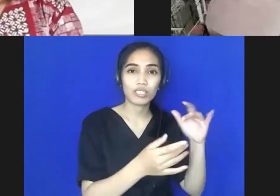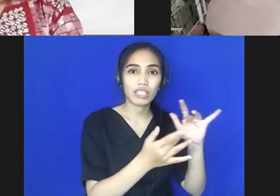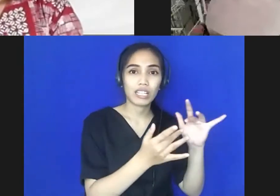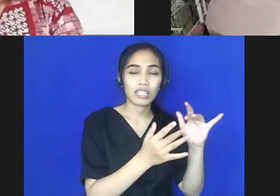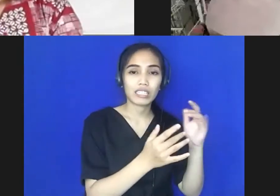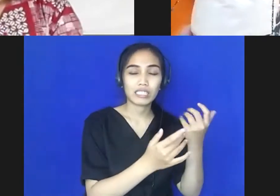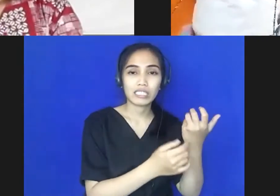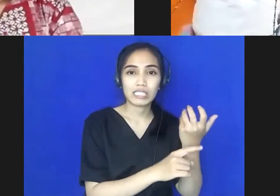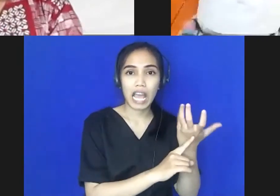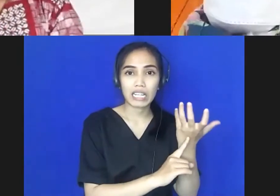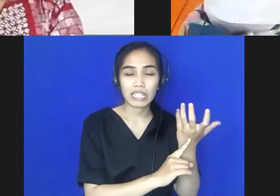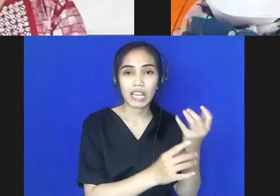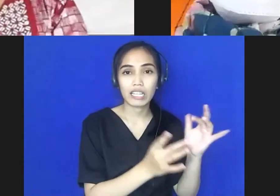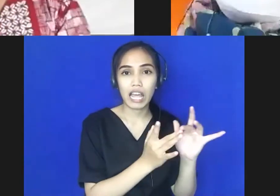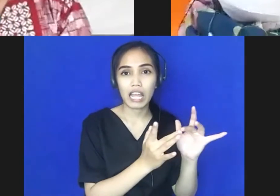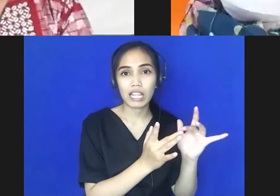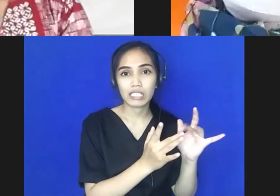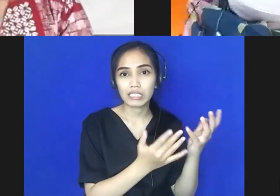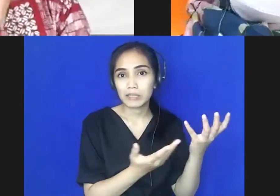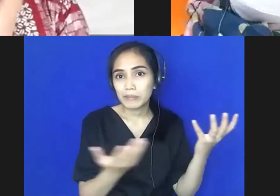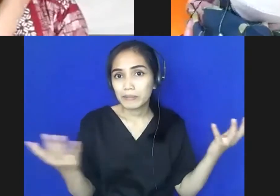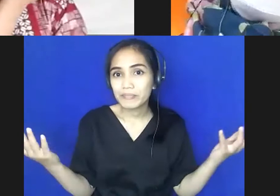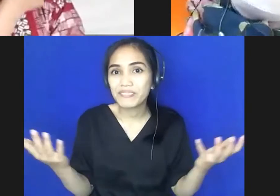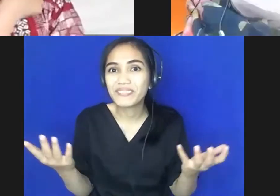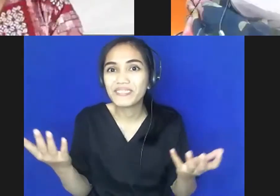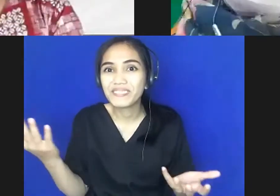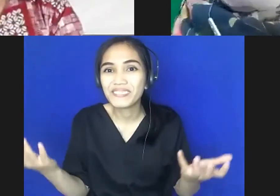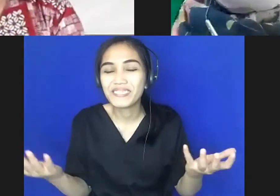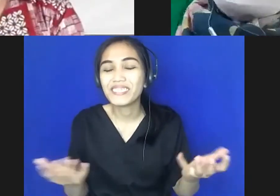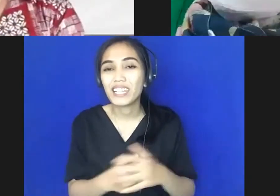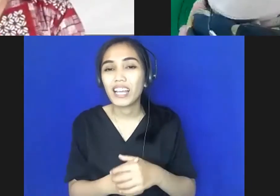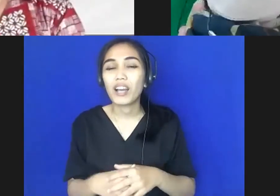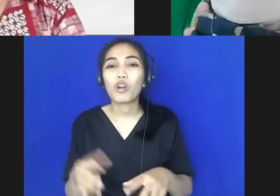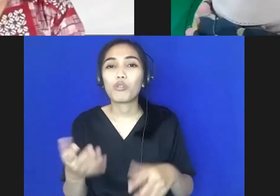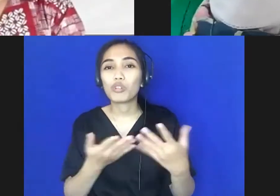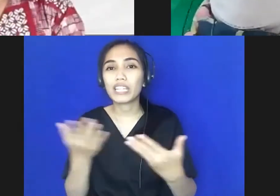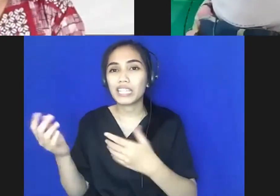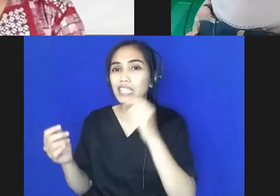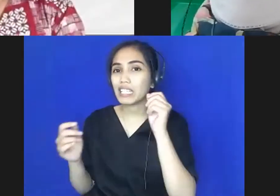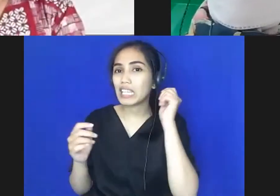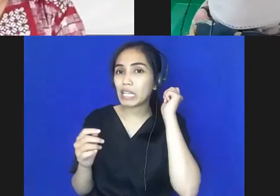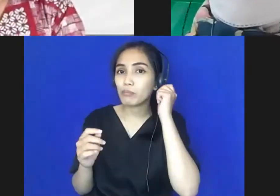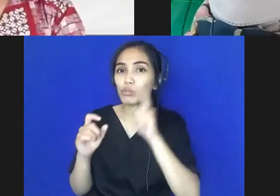Ibu Dani, Mbak Pet. Oke. Ya.